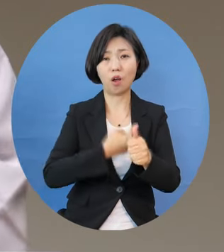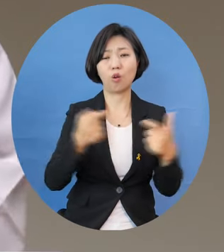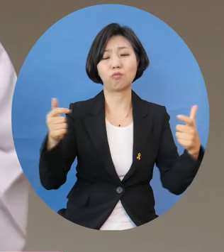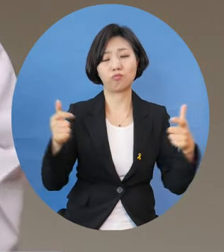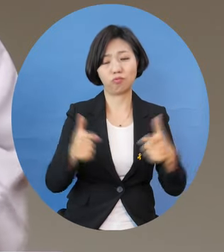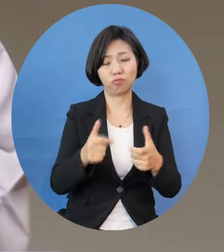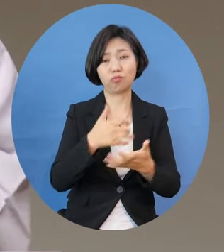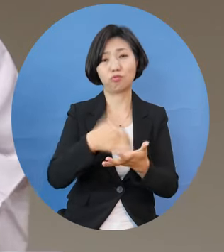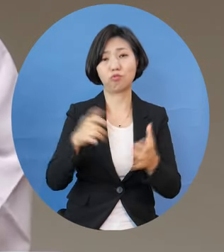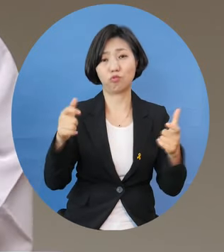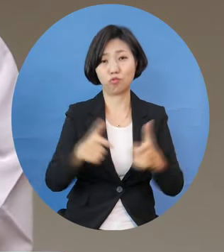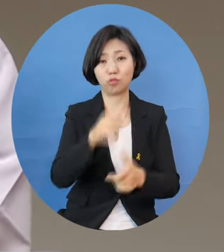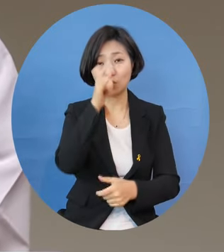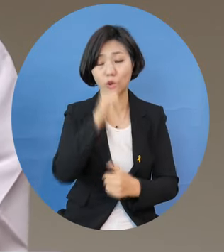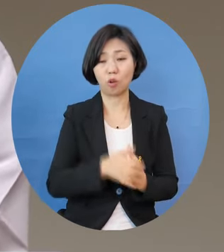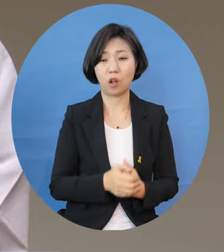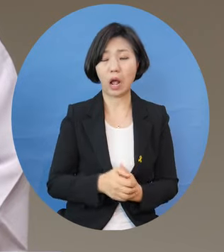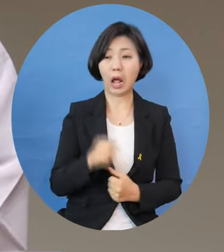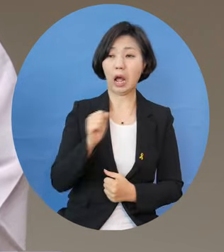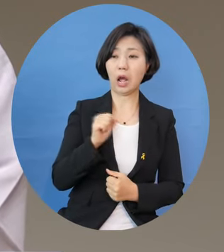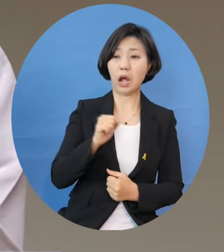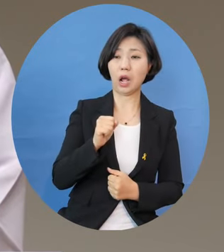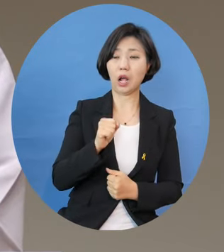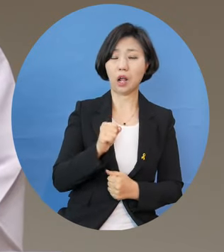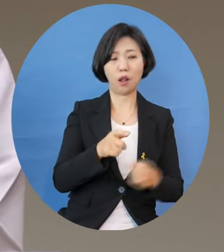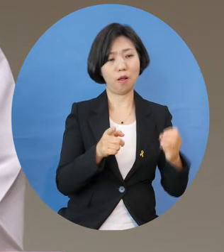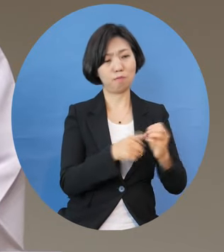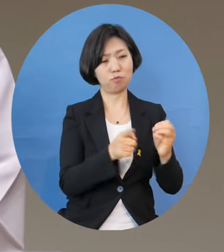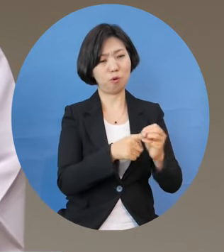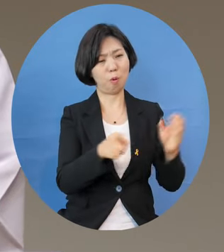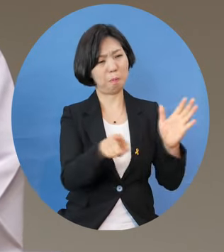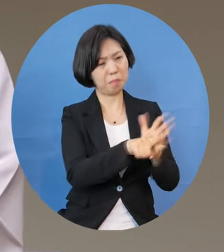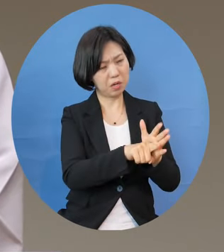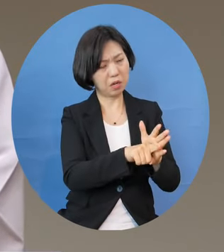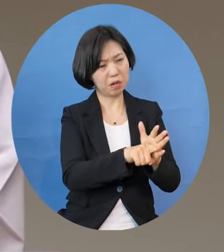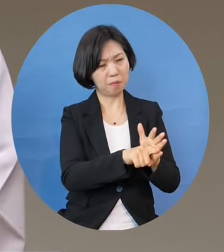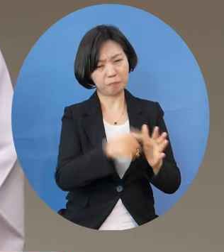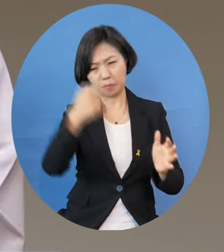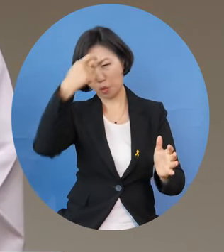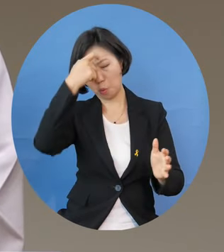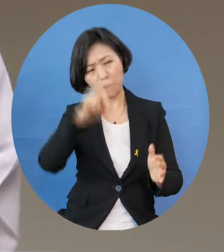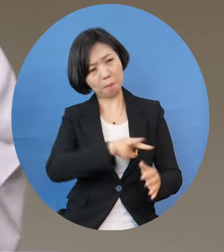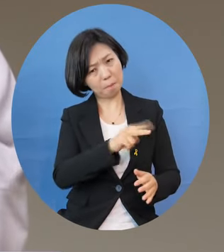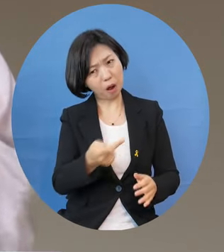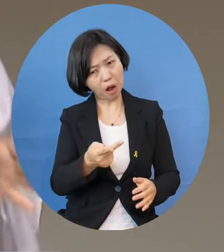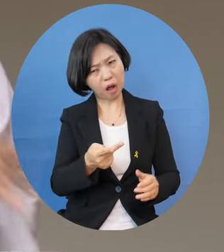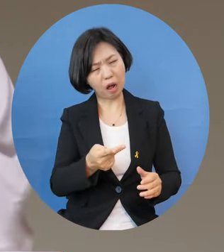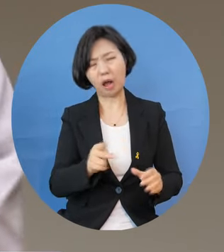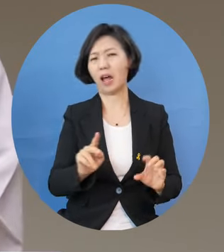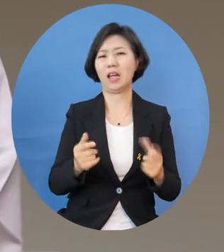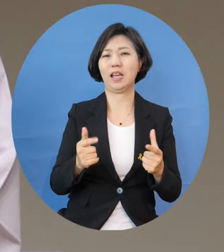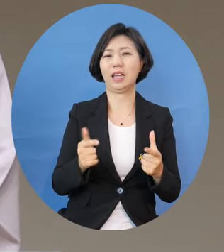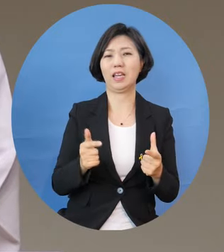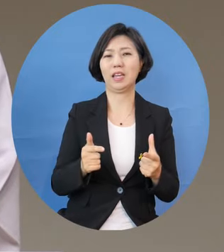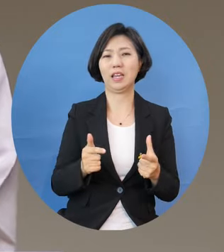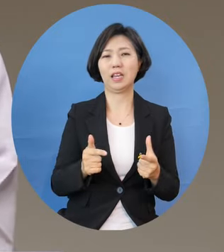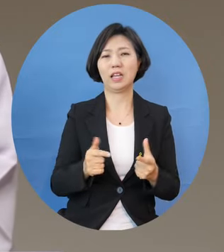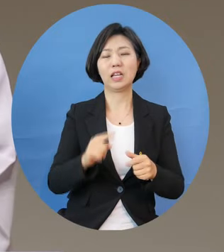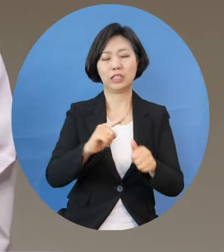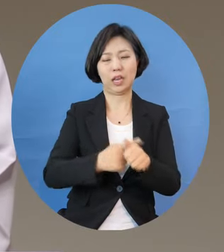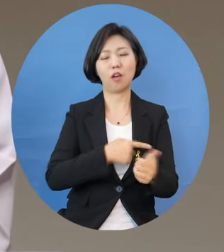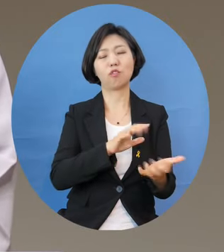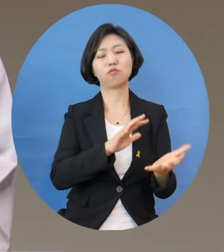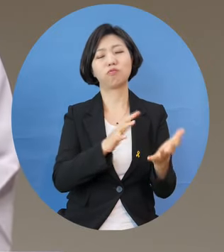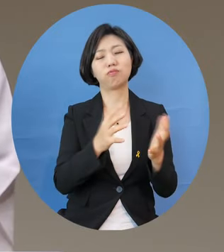이런 게 난데 잘못 이해하면 아 불교 믿다가 교회로 가서 그러나 그런 게 아니에요. 이 자연사 때문에. 그런데